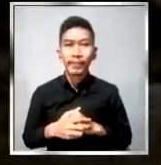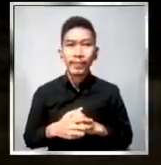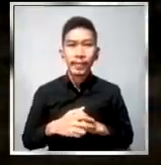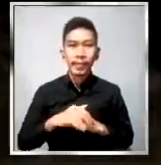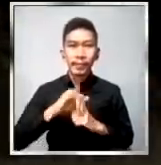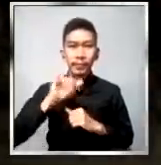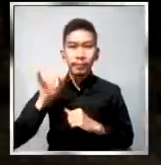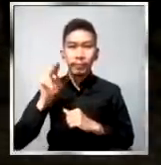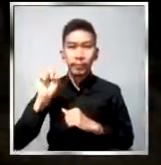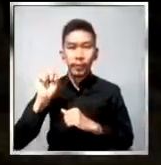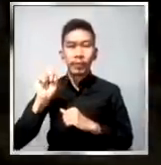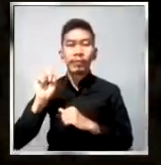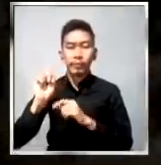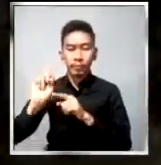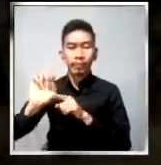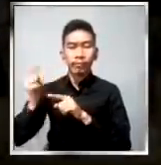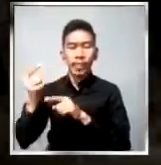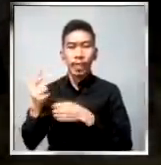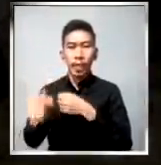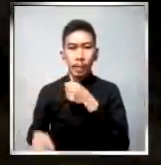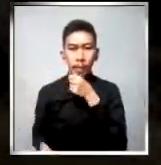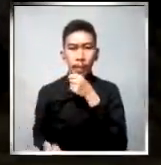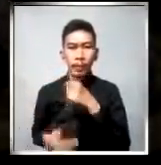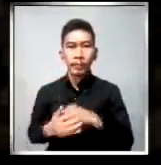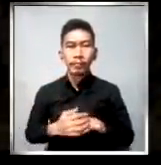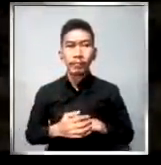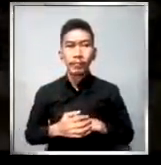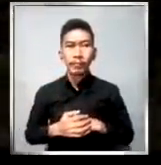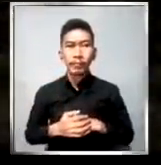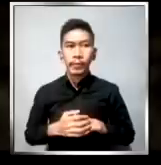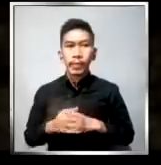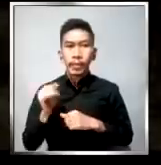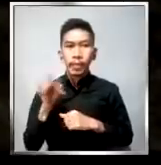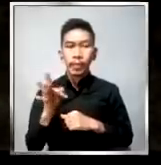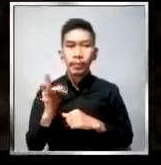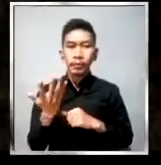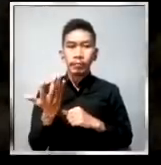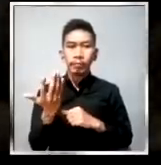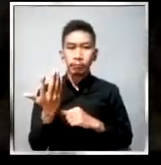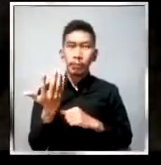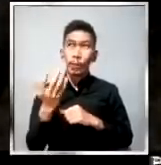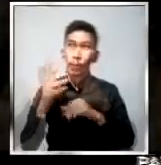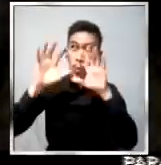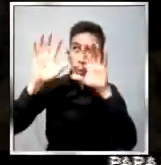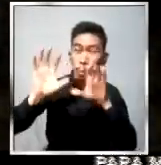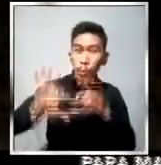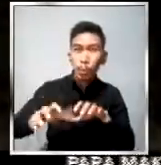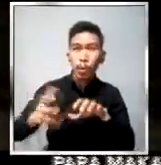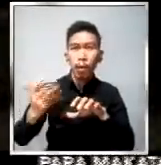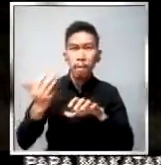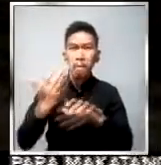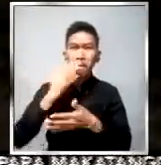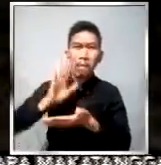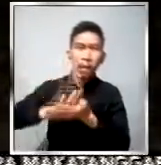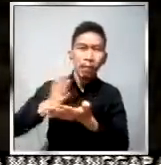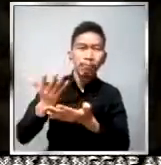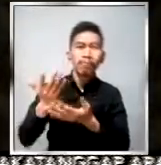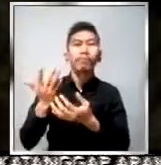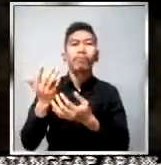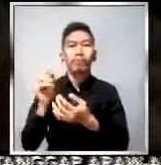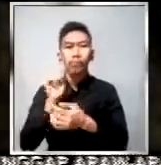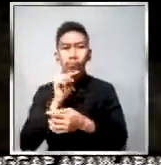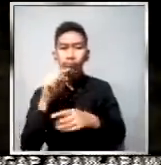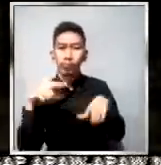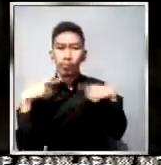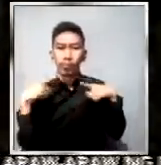Mike, kapag may masamang panahon, isa sa mga binabantayan dito sa Calamba, Laguna, itong lagay ng Laguna Lake. At